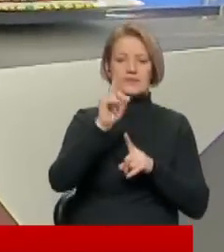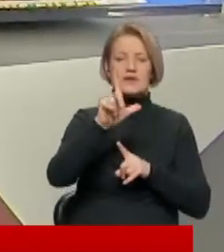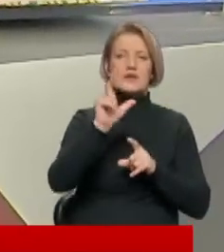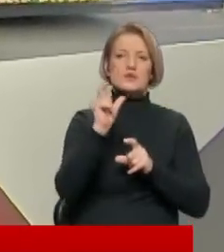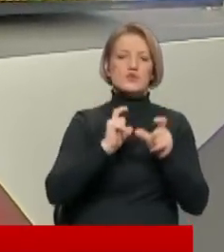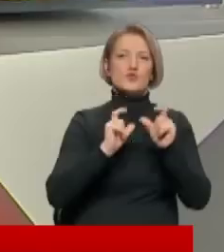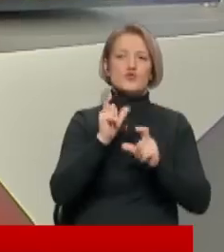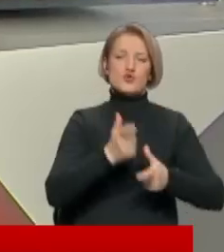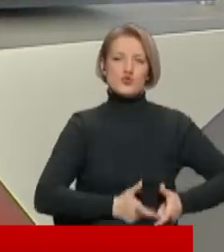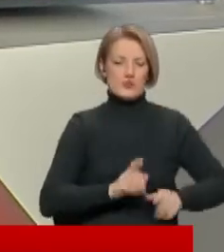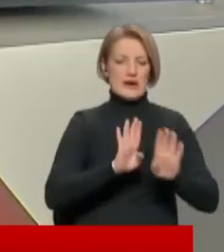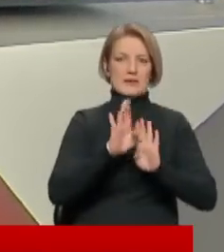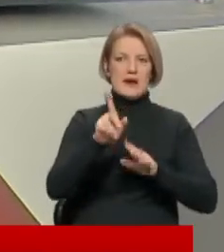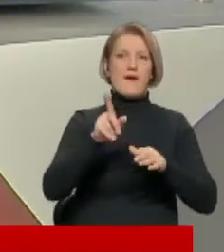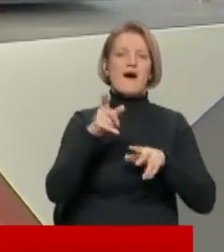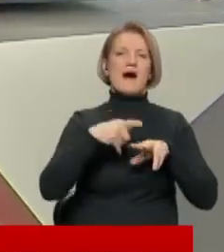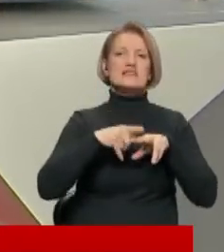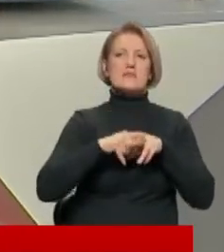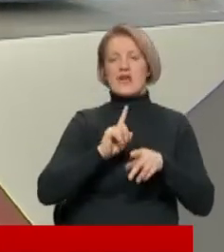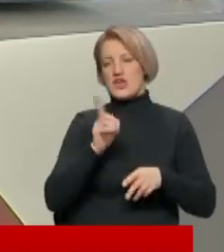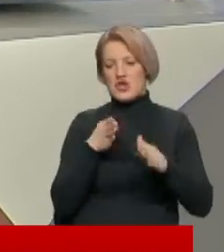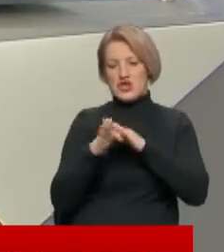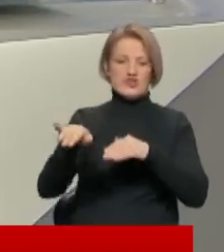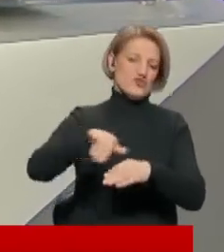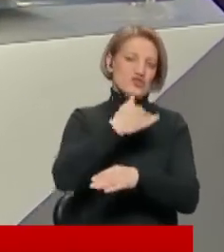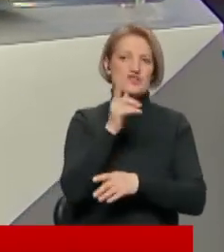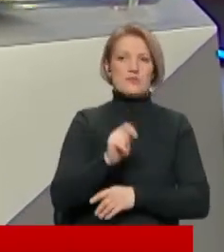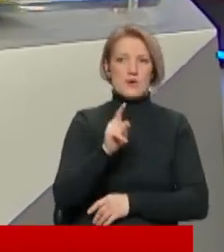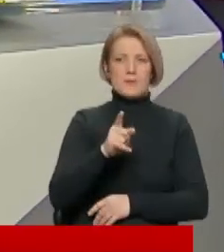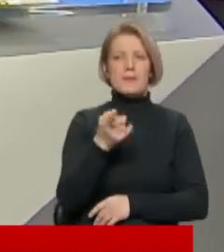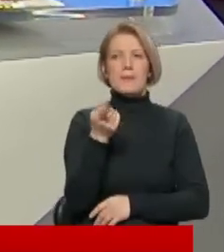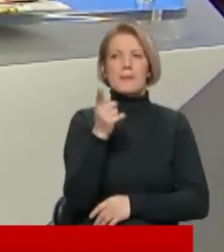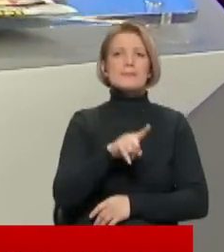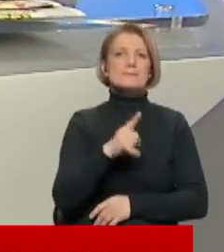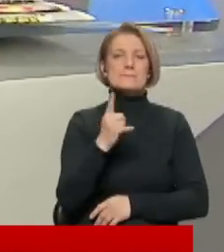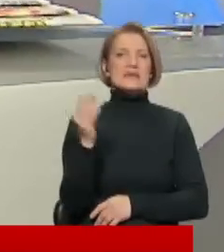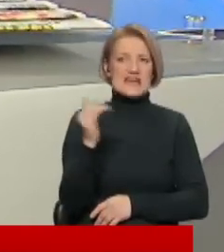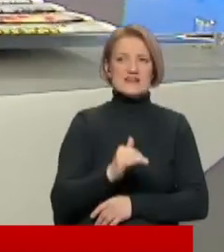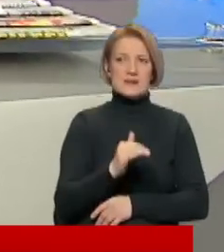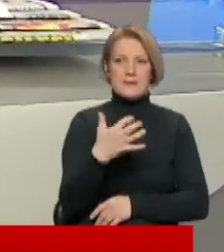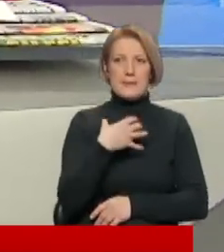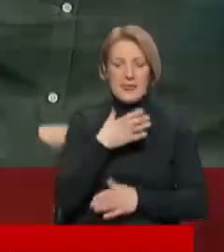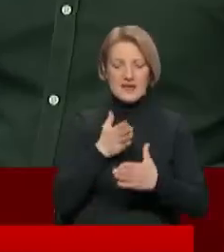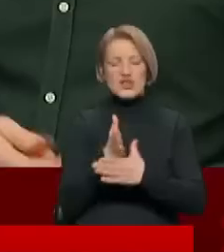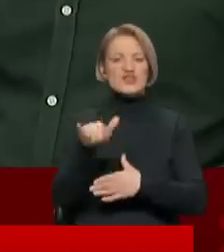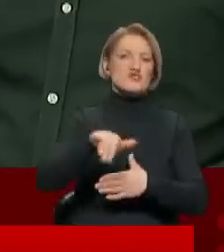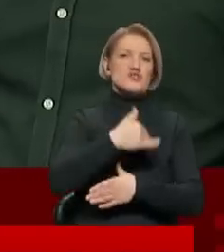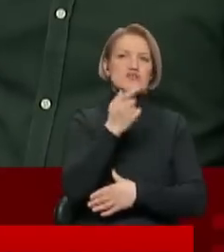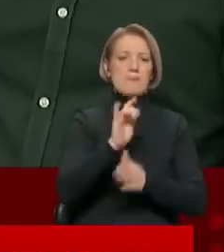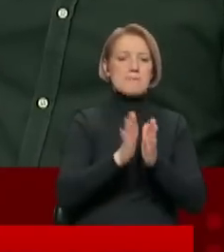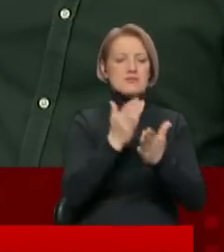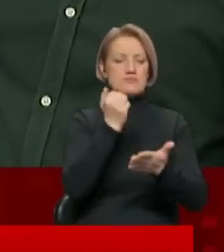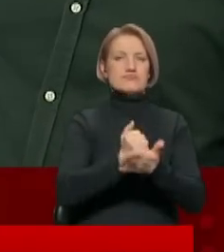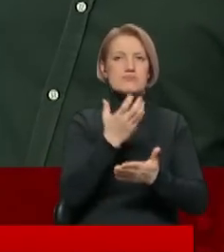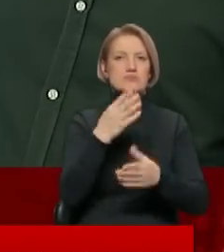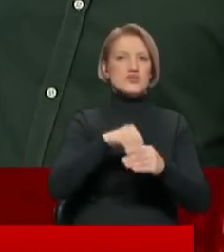gümrük kapısından bir görüntü Azerbaycan'a giriş çıkış yapıyor vatandaşlar Eğer yurt dışından başka biri getirdiyse kendileri giriş çıkış yapıp pasaportlarına